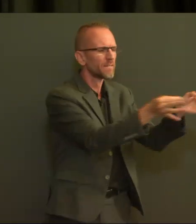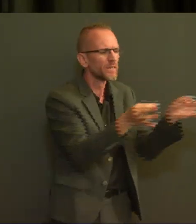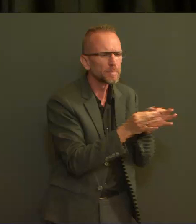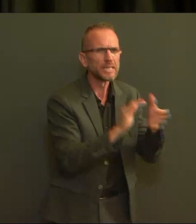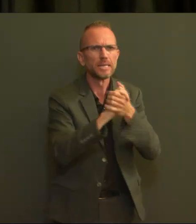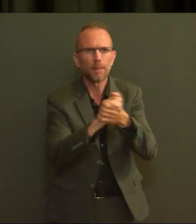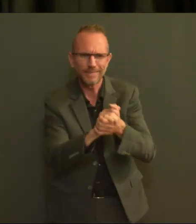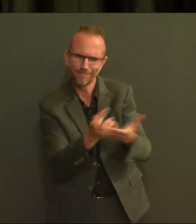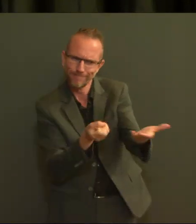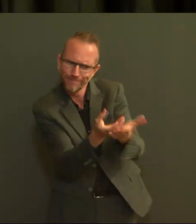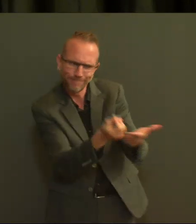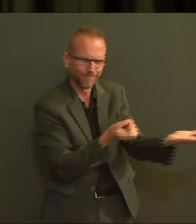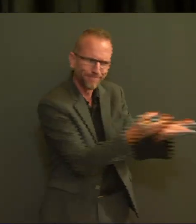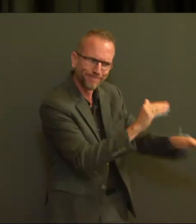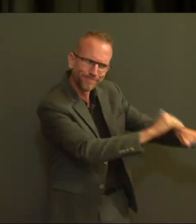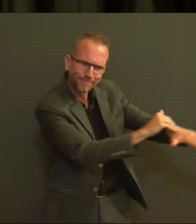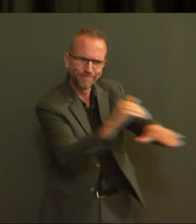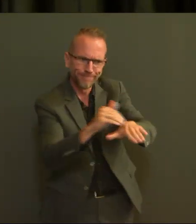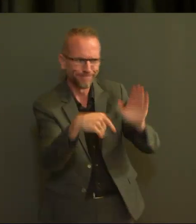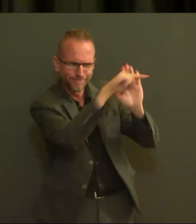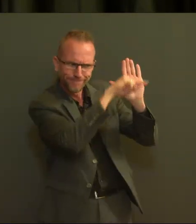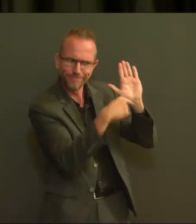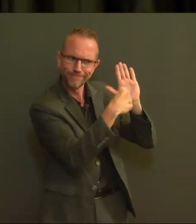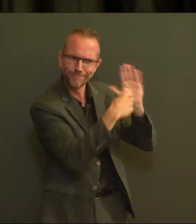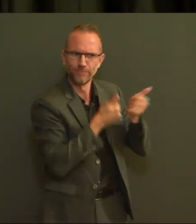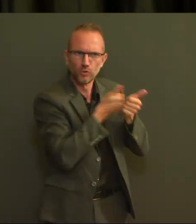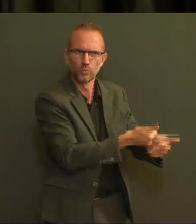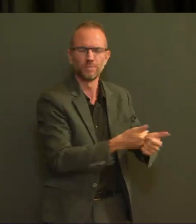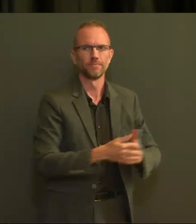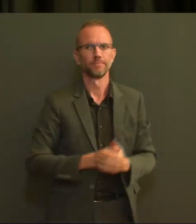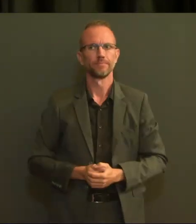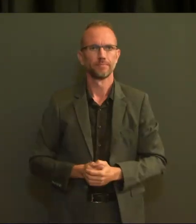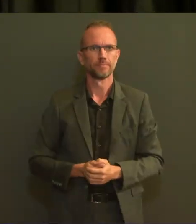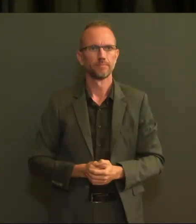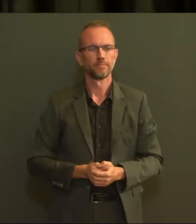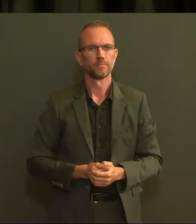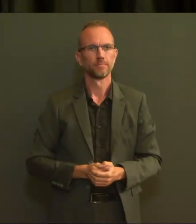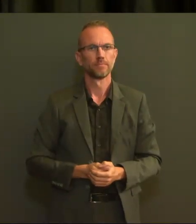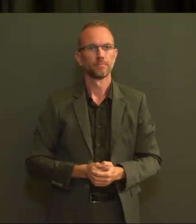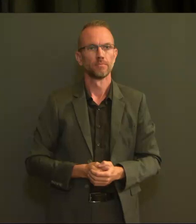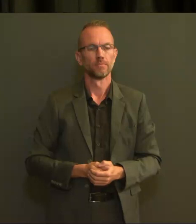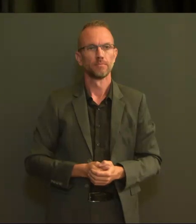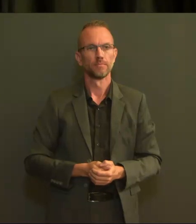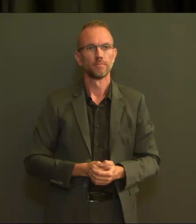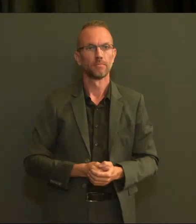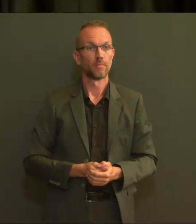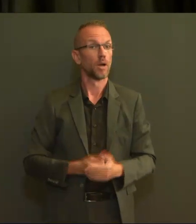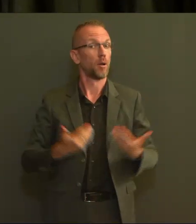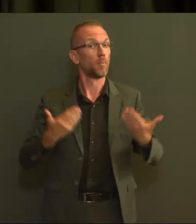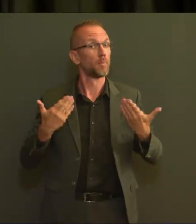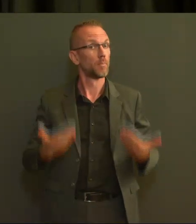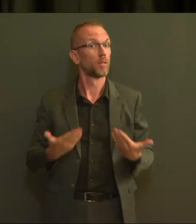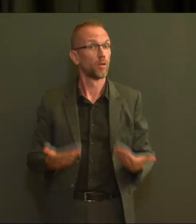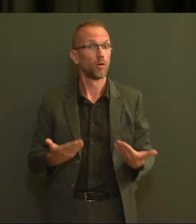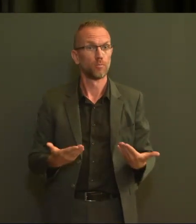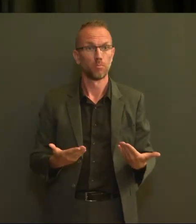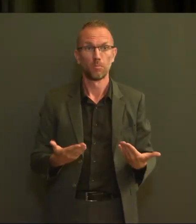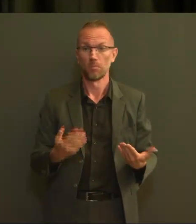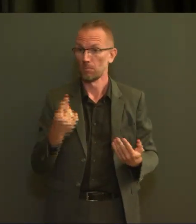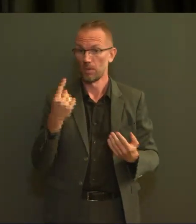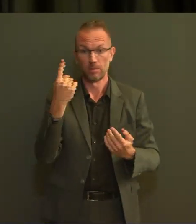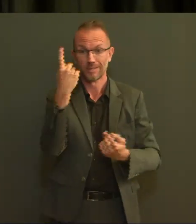l'évolution ou l'actualité et le fait que les CNS sont en cours, nous n'avons pas reçu de questions de journalistes, qu'on peut tout à fait comprendre, mais